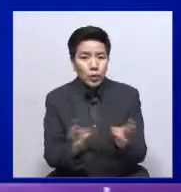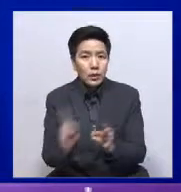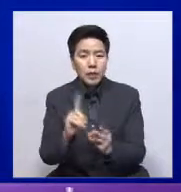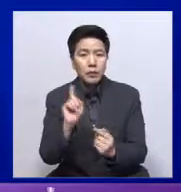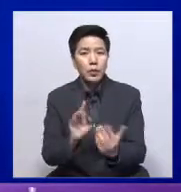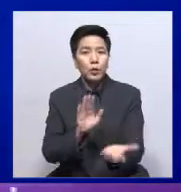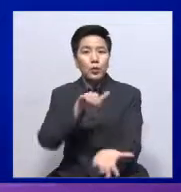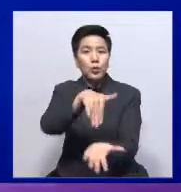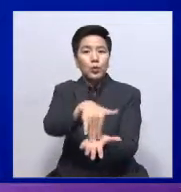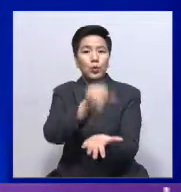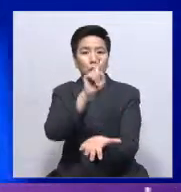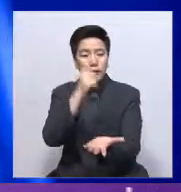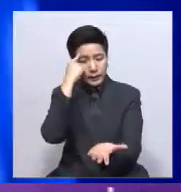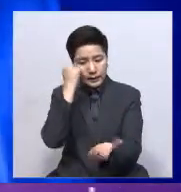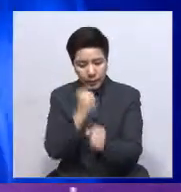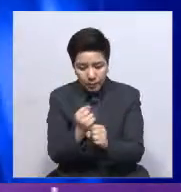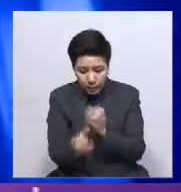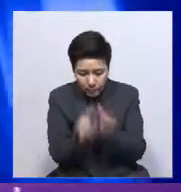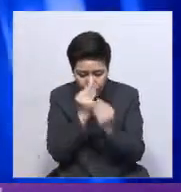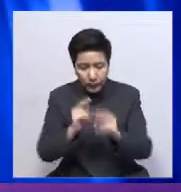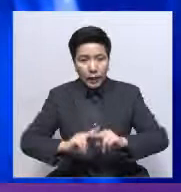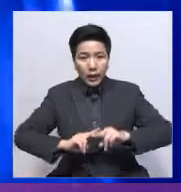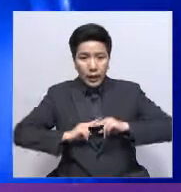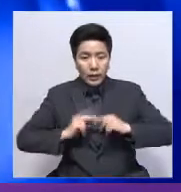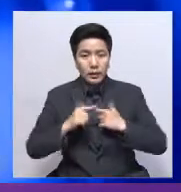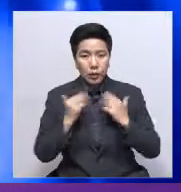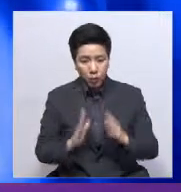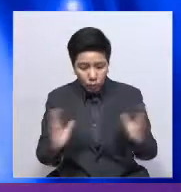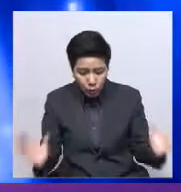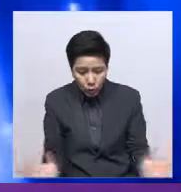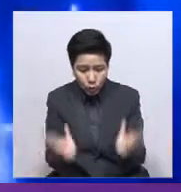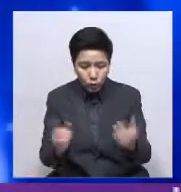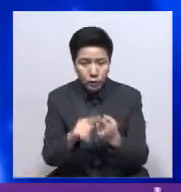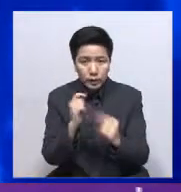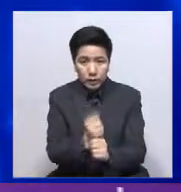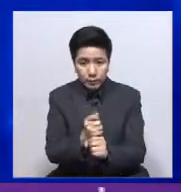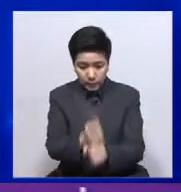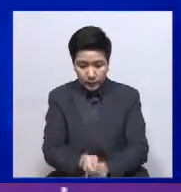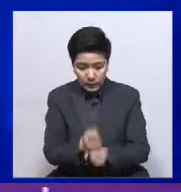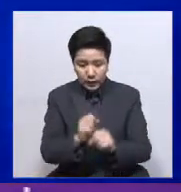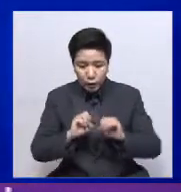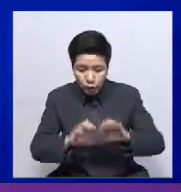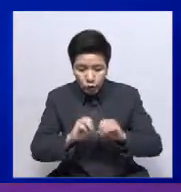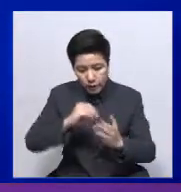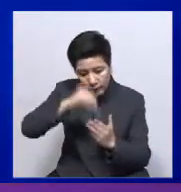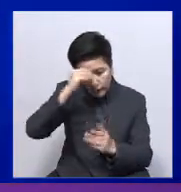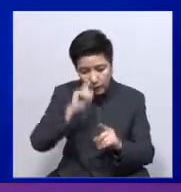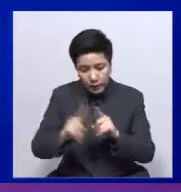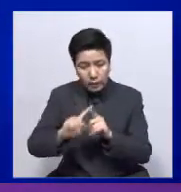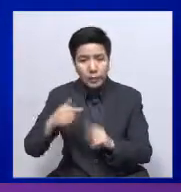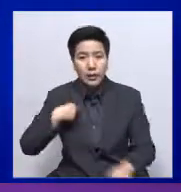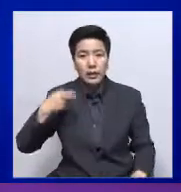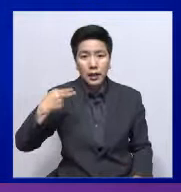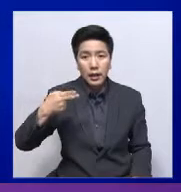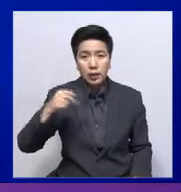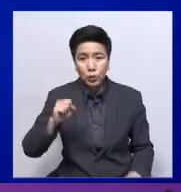รเป็นศูนย์กลางและออกแบบการเรียนรู้ด้วยตัวเองมีเจ้าหน้าที่ส่งเสริมการเกษตรเป็นผู้จัดการเรียนรู้โดยหลักสูตรฝึก